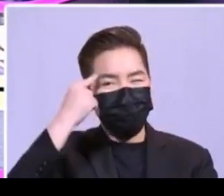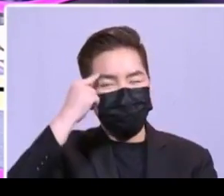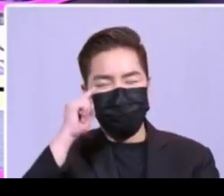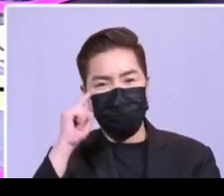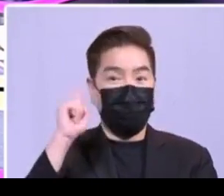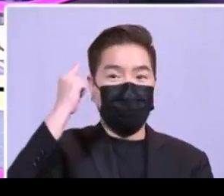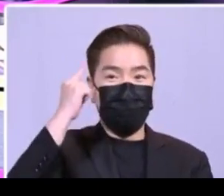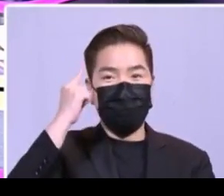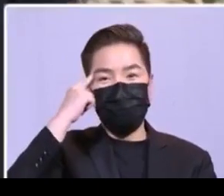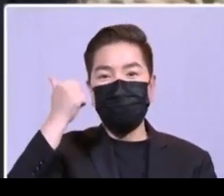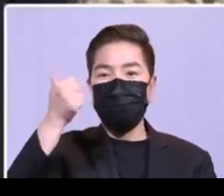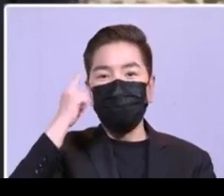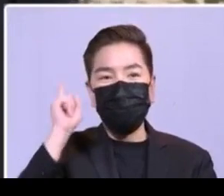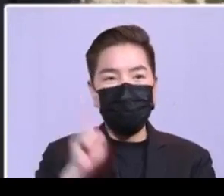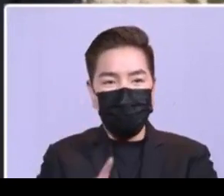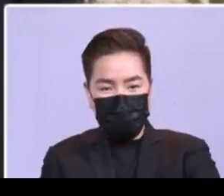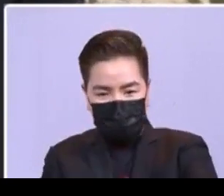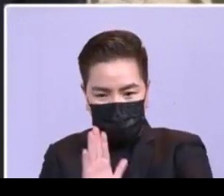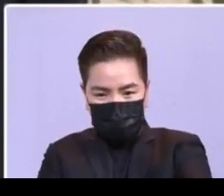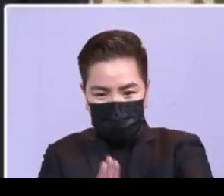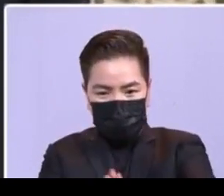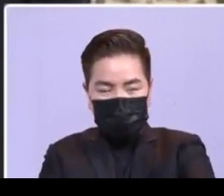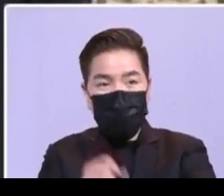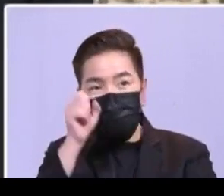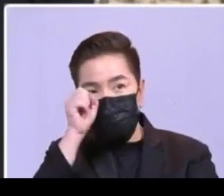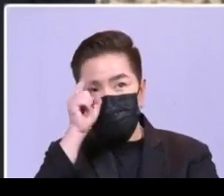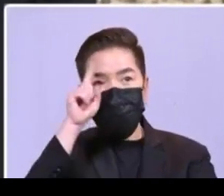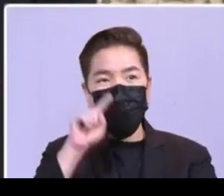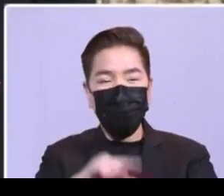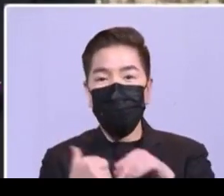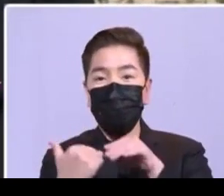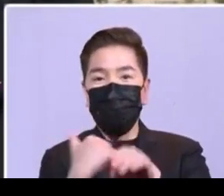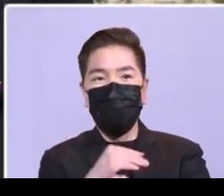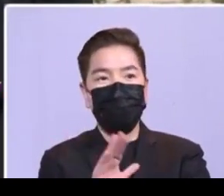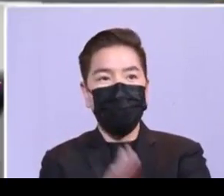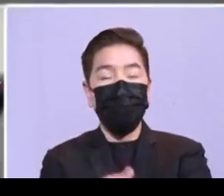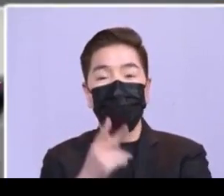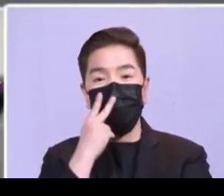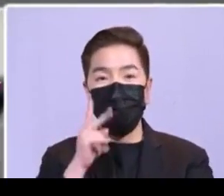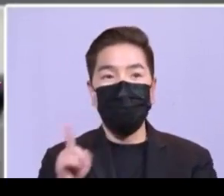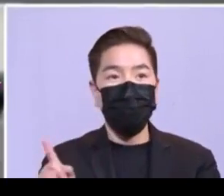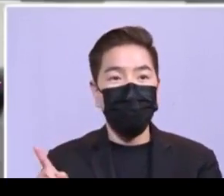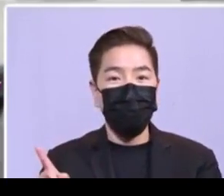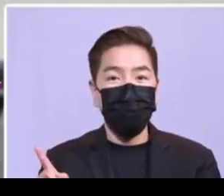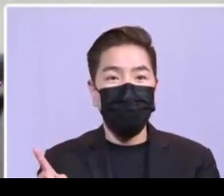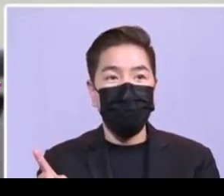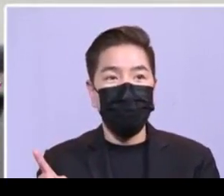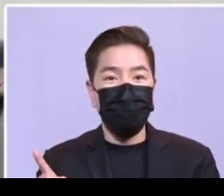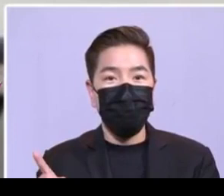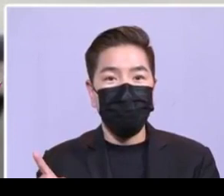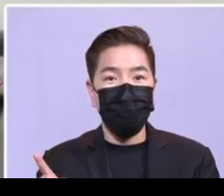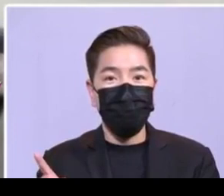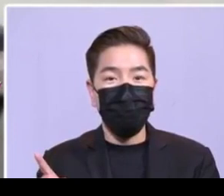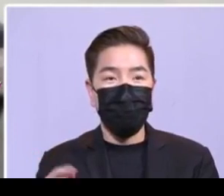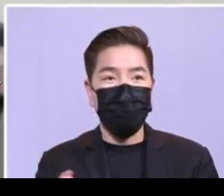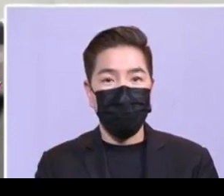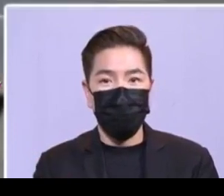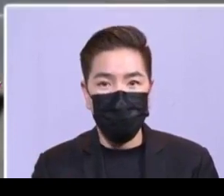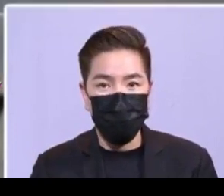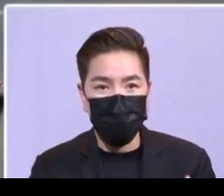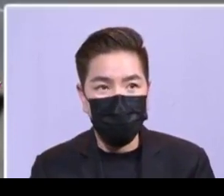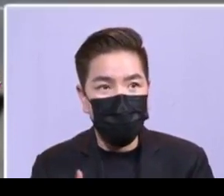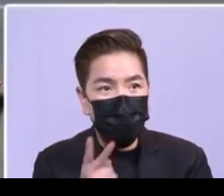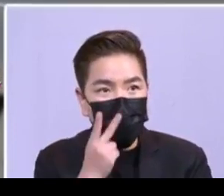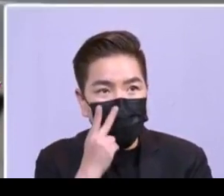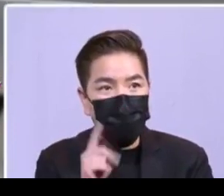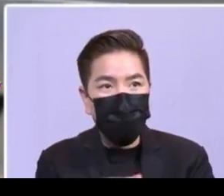ป็นการเรียกสติเตือนสติคนที่ขับรถขับราบนท้องถนนได้เป็นอย่างดีคุณดูสภาพสิฮะ โอ้โหเจออย่างนี้ต้องเบรกอ่ะนะ คือต้องเบรกดู